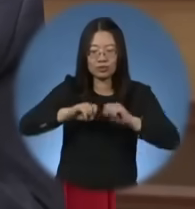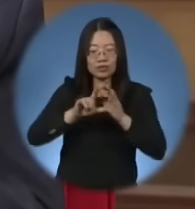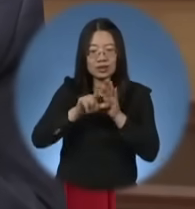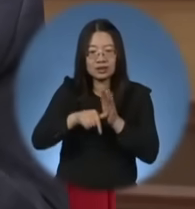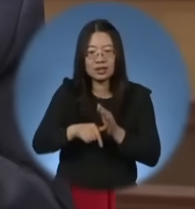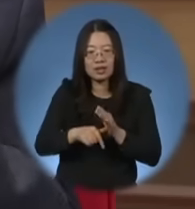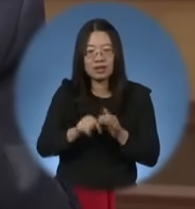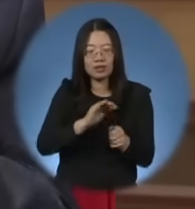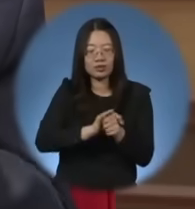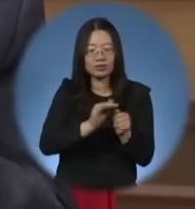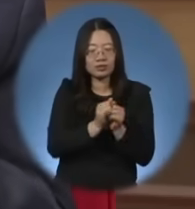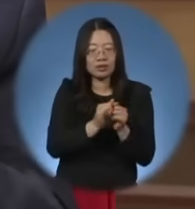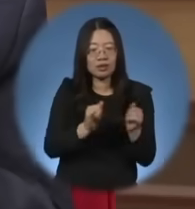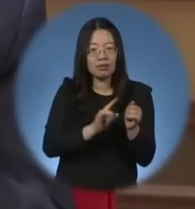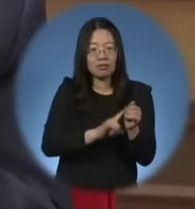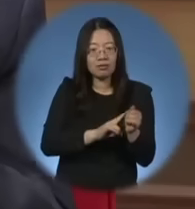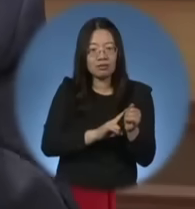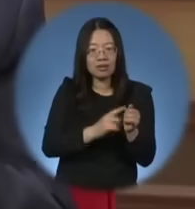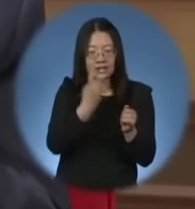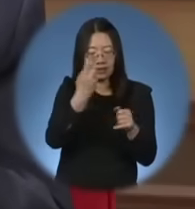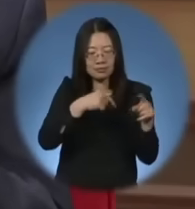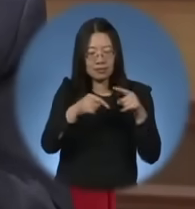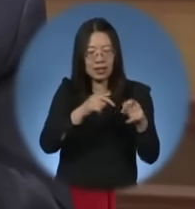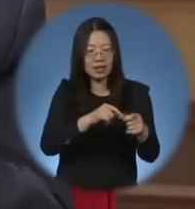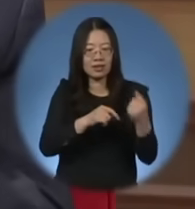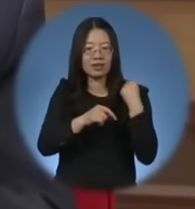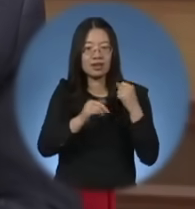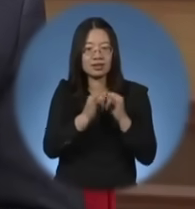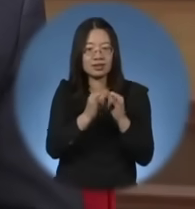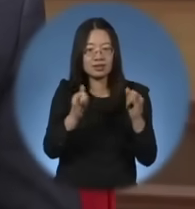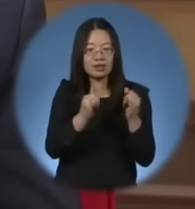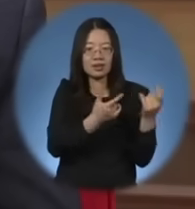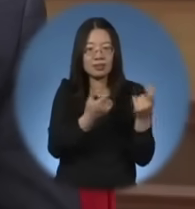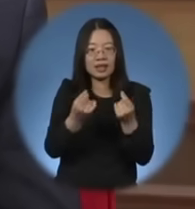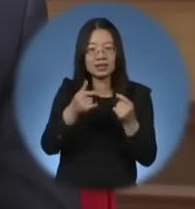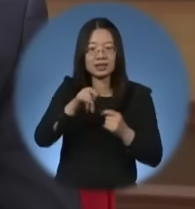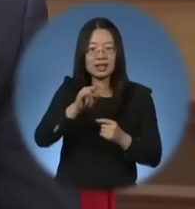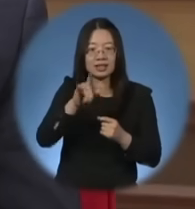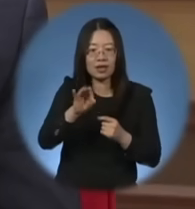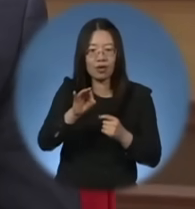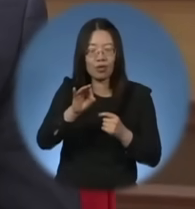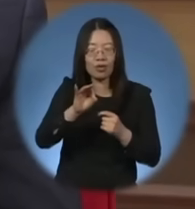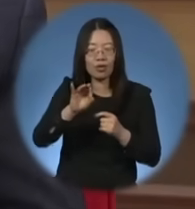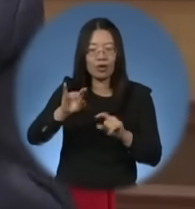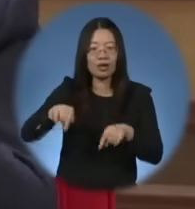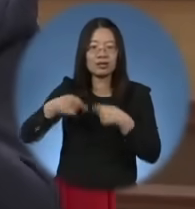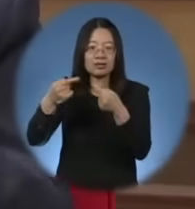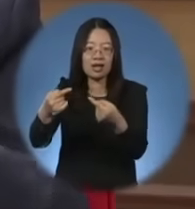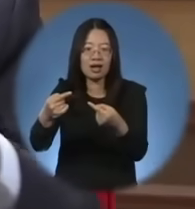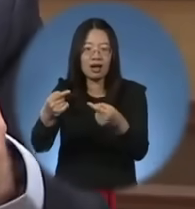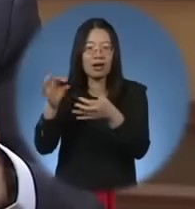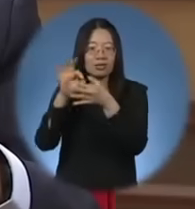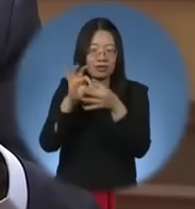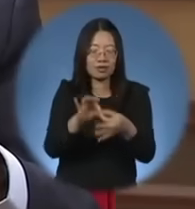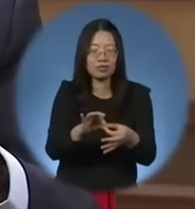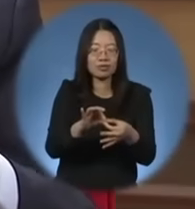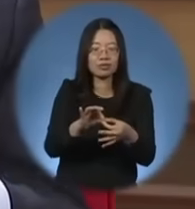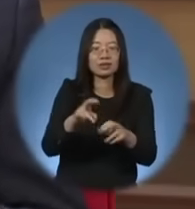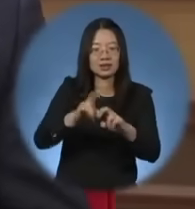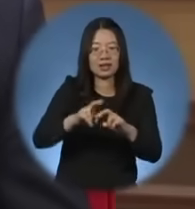무너질 때는 경주 사람들이 그 지배 충들이 많이 개성으로 올라갔나요네네 유지한